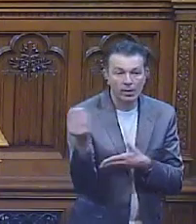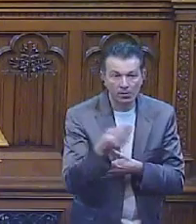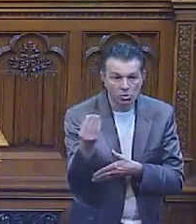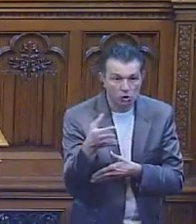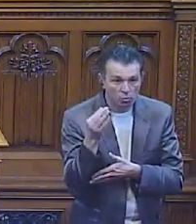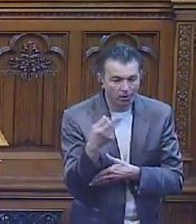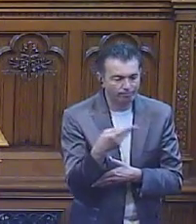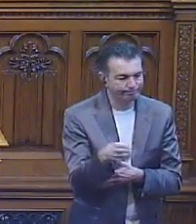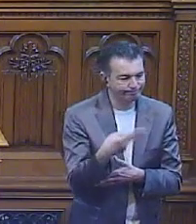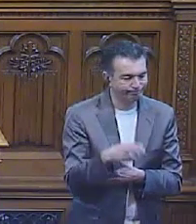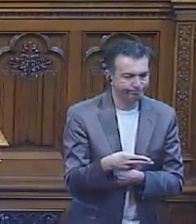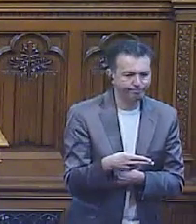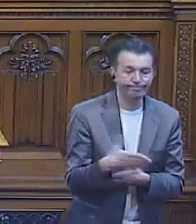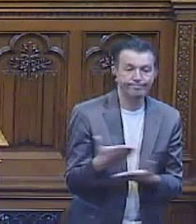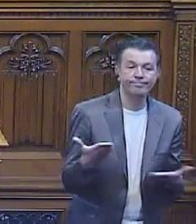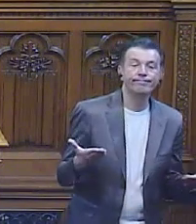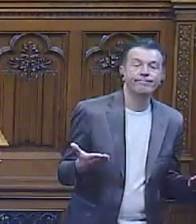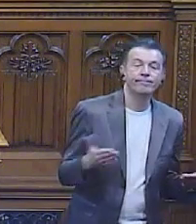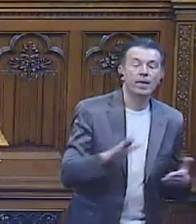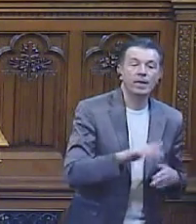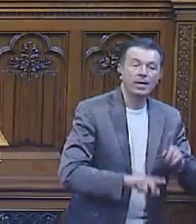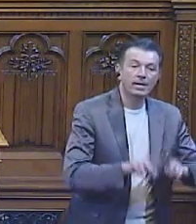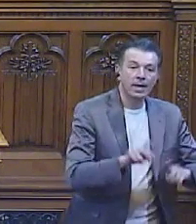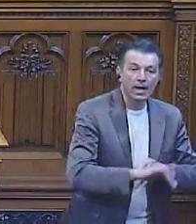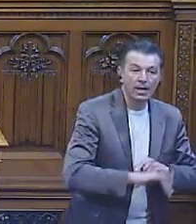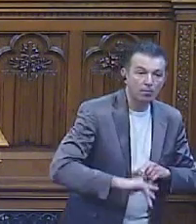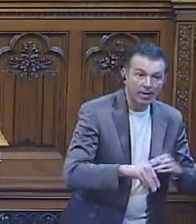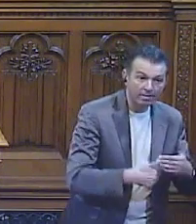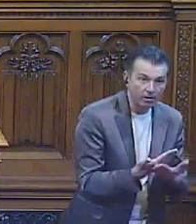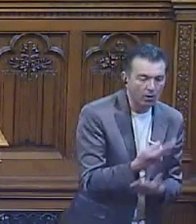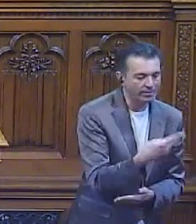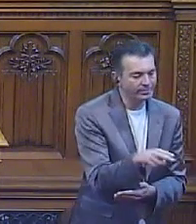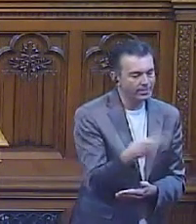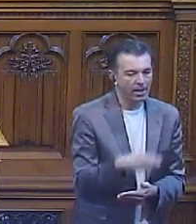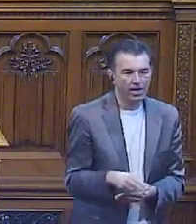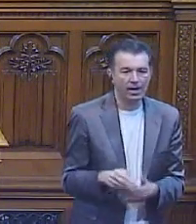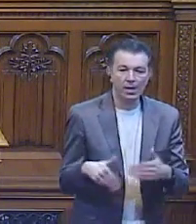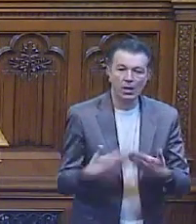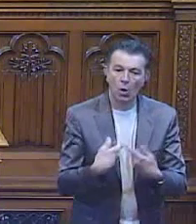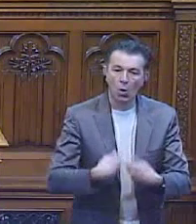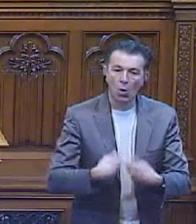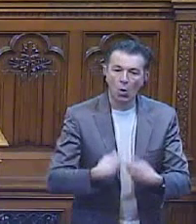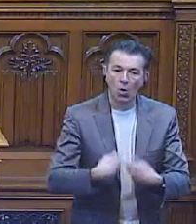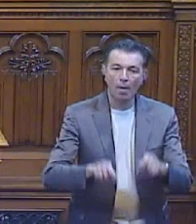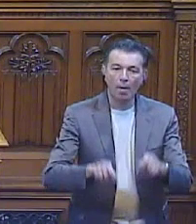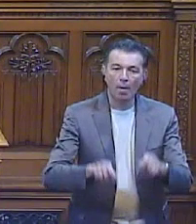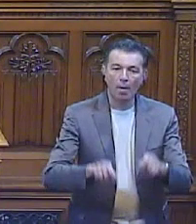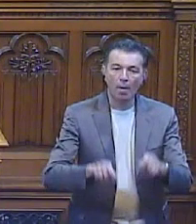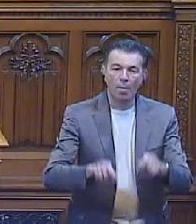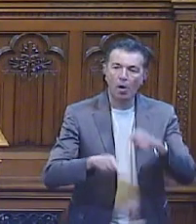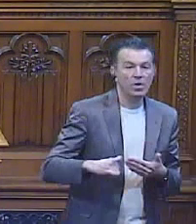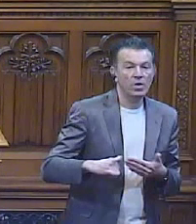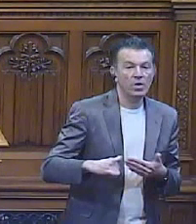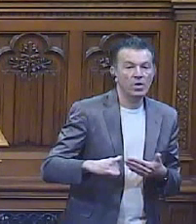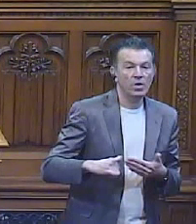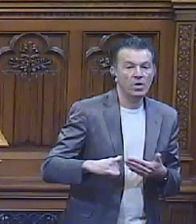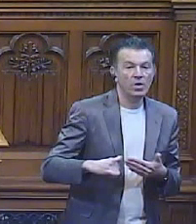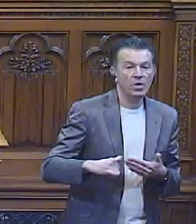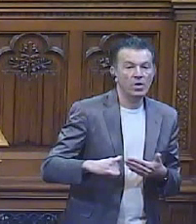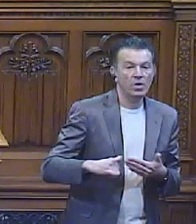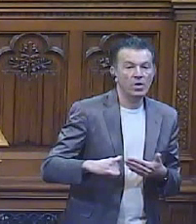Schülerinnen, keine Errichtung von Kindergartenplätzen, keinen Neubau verschiedener